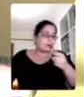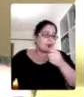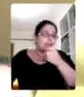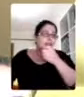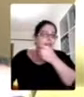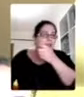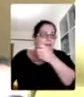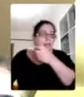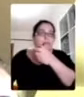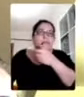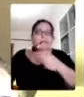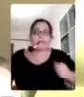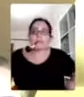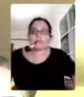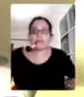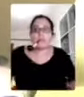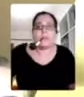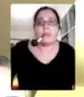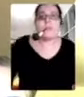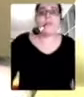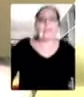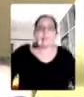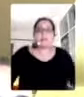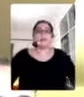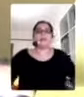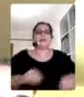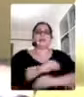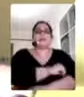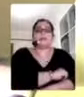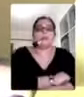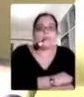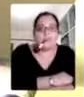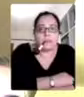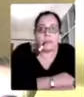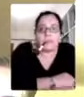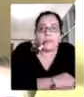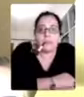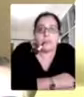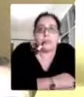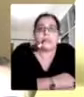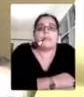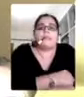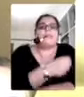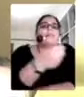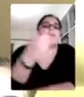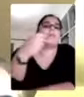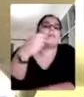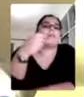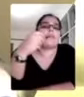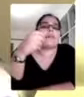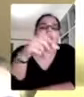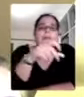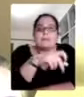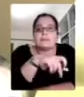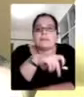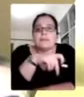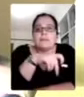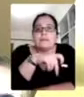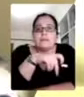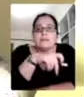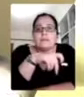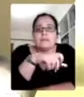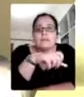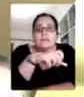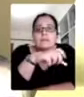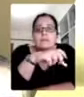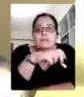kadar ucuz? Tamamen ekonomiyle alakalı Elif Hanım. Şimdi yani Avrupa'da Danimarka'ymış, Almanya'ymış, Fransa'ymış. Yani oradaki asgari ücretle